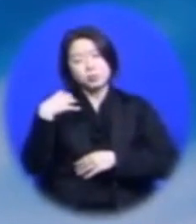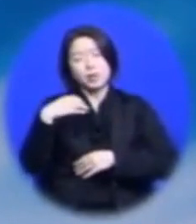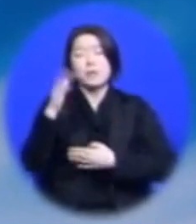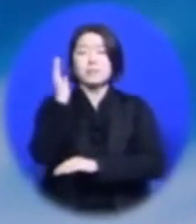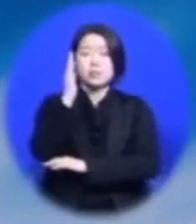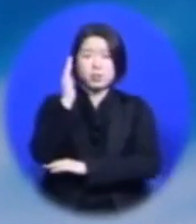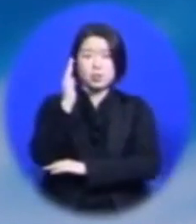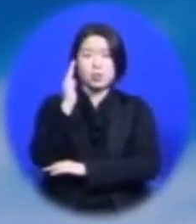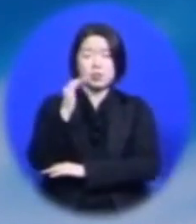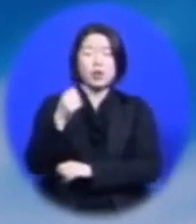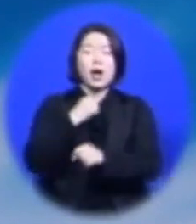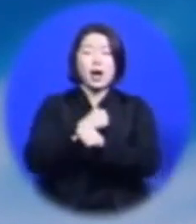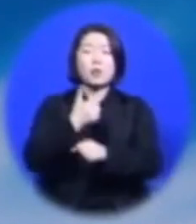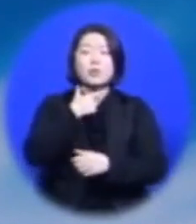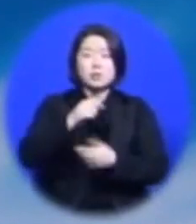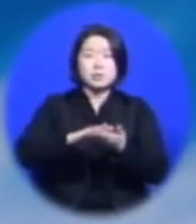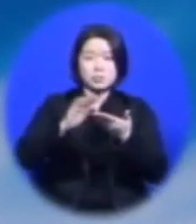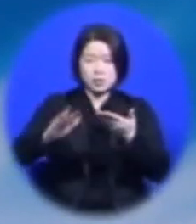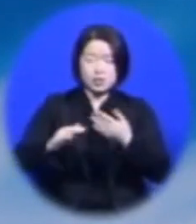설교를 하려고 합니다.